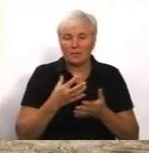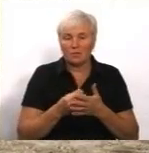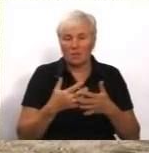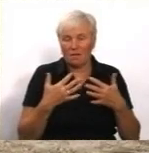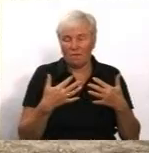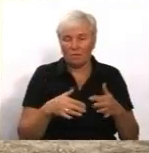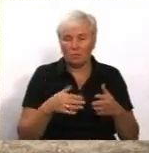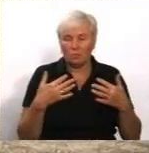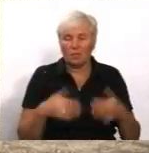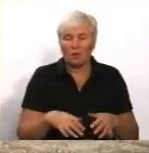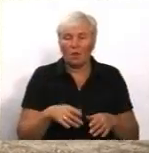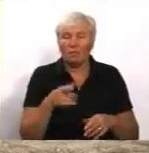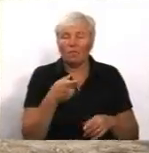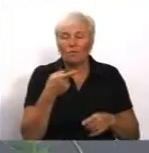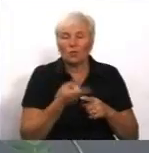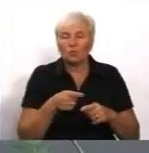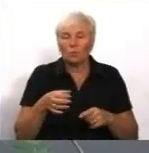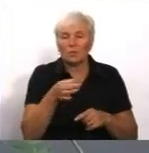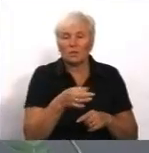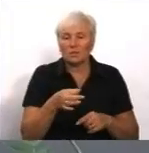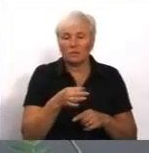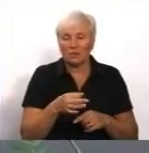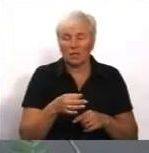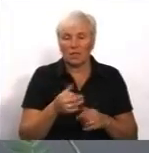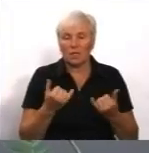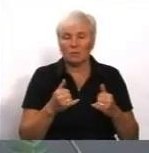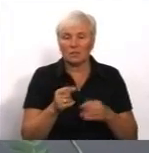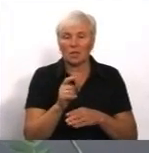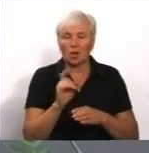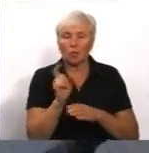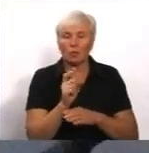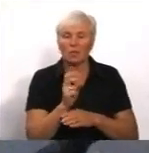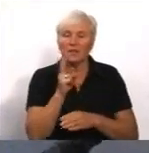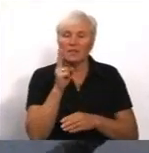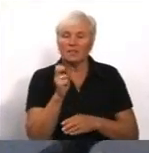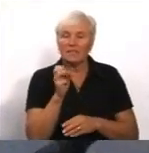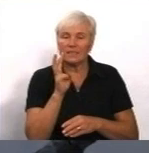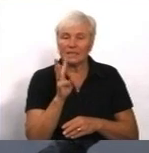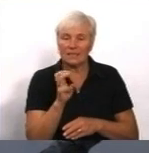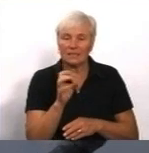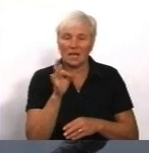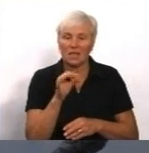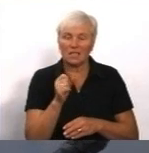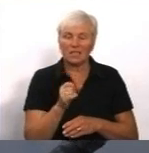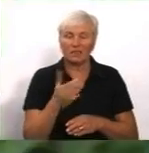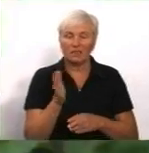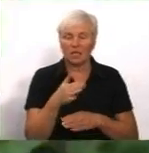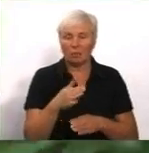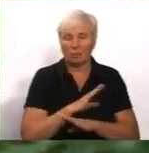цьому ставку, куди вилилася майже тонна хімікатів, норма перевищена у 200-300 разів, каже перший заступник голови